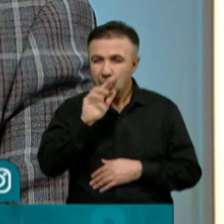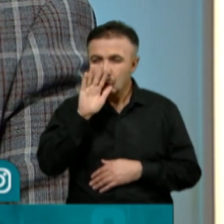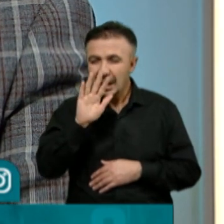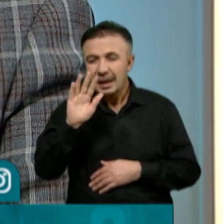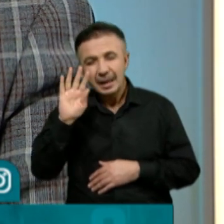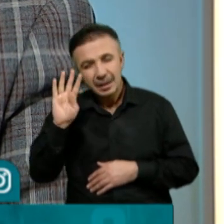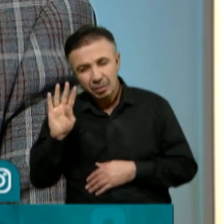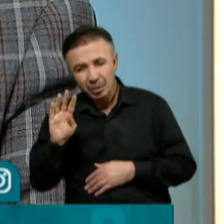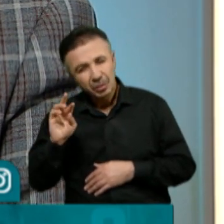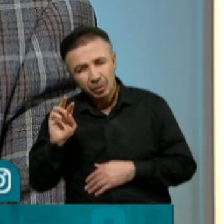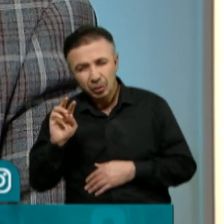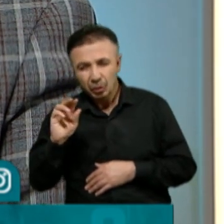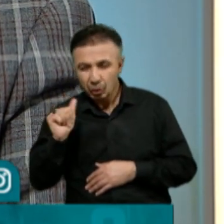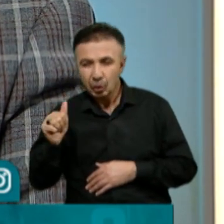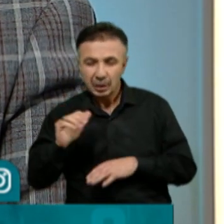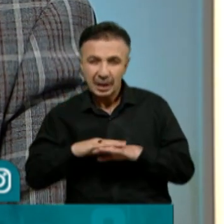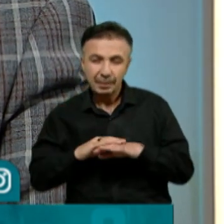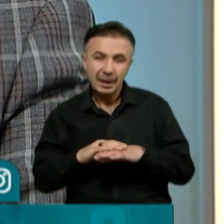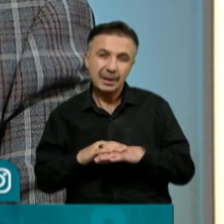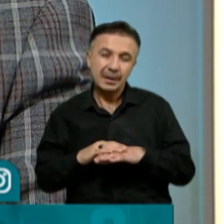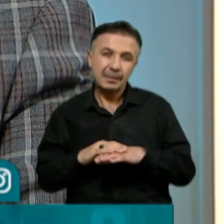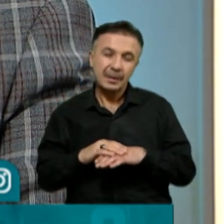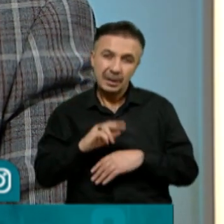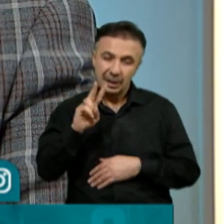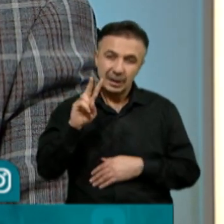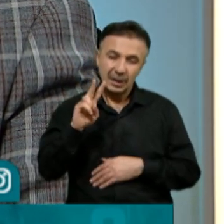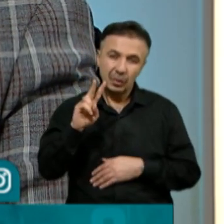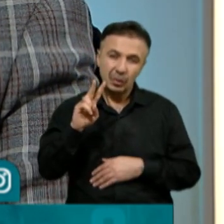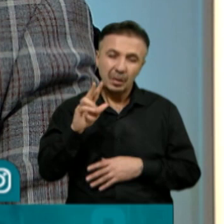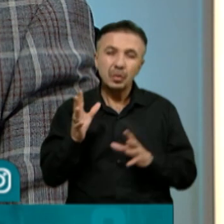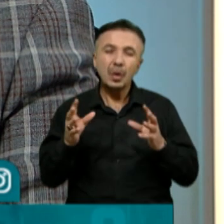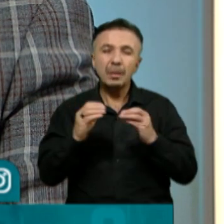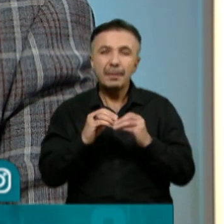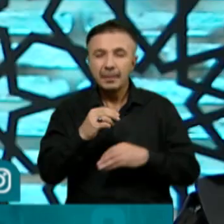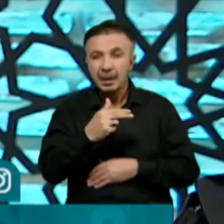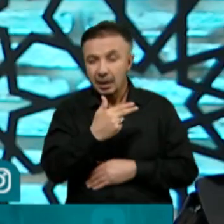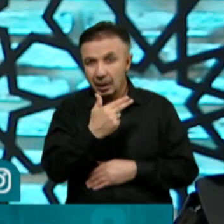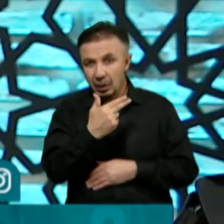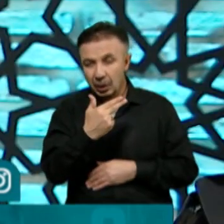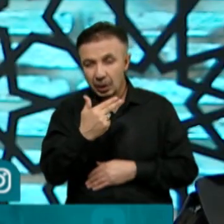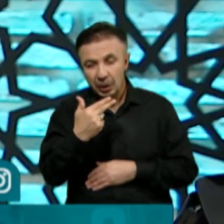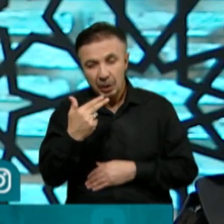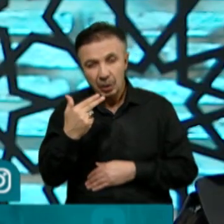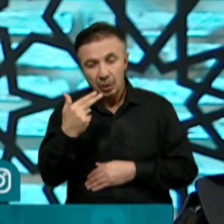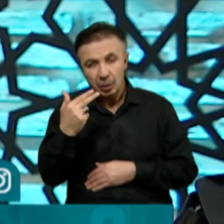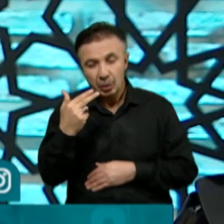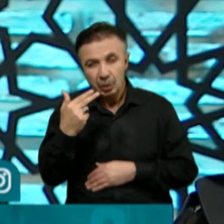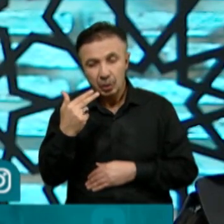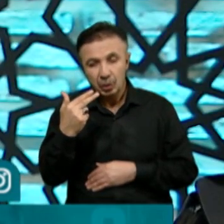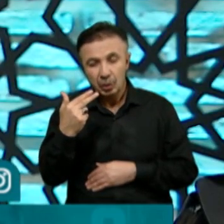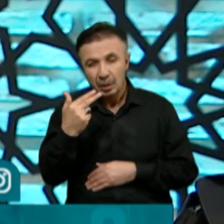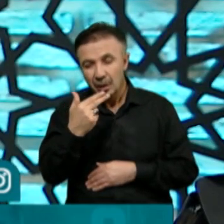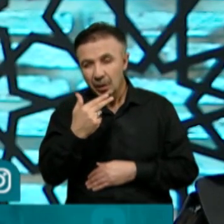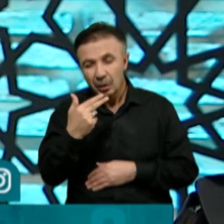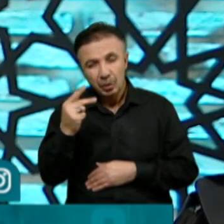gün eder İki 355 gün ise 710 gün eder Bu ne demektir Miladi